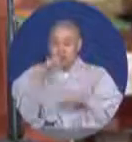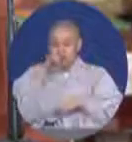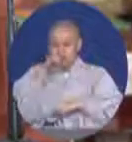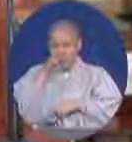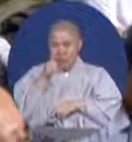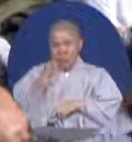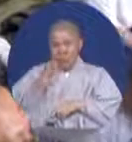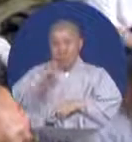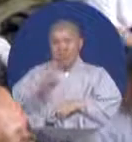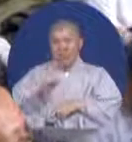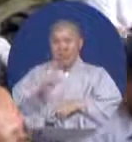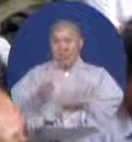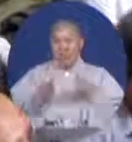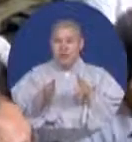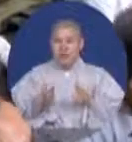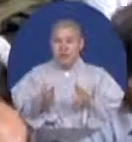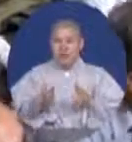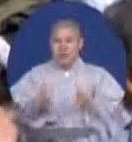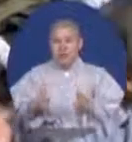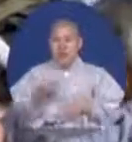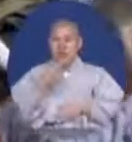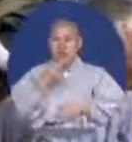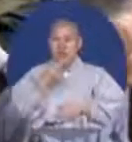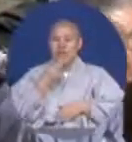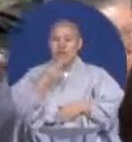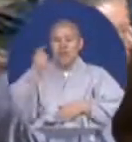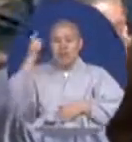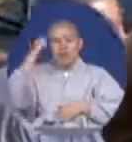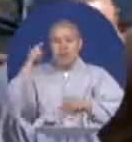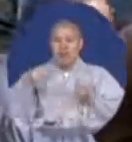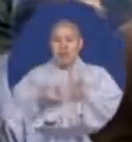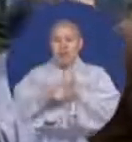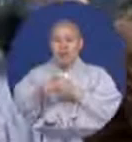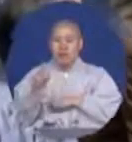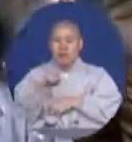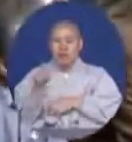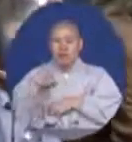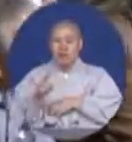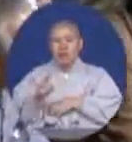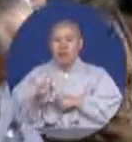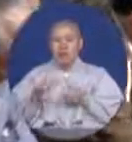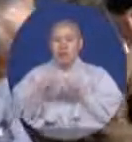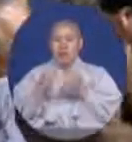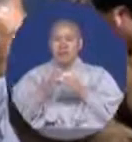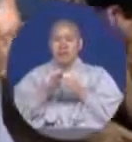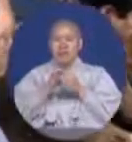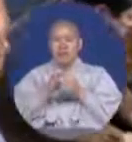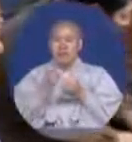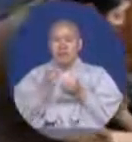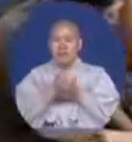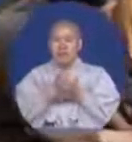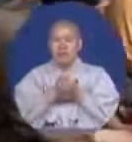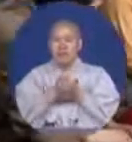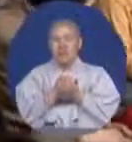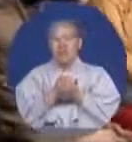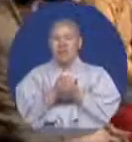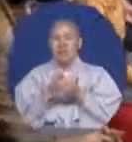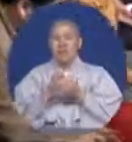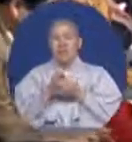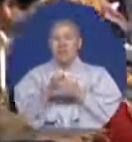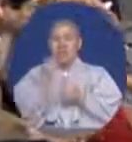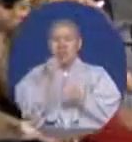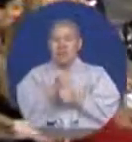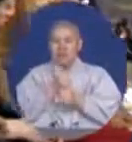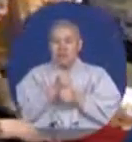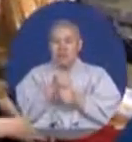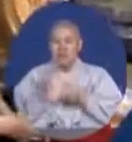아닌 거지. 무생인 거예요. 그럼 왜 나타났느냐? 연기법으로 사람들이 막 꼭두각시를 만들고